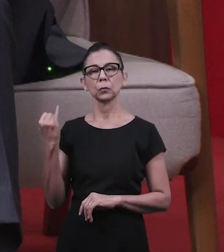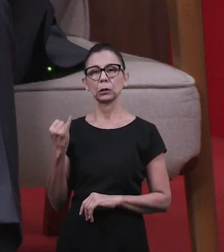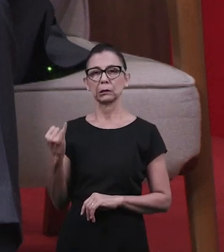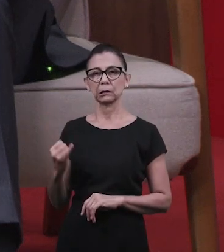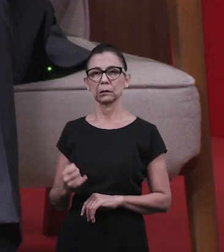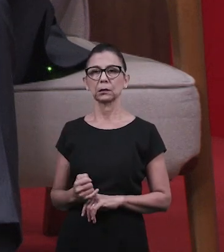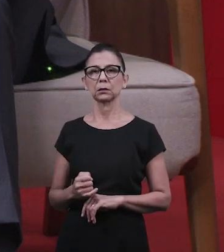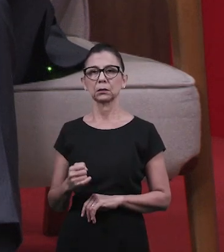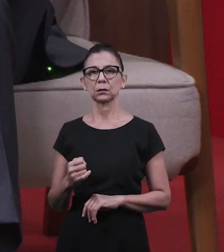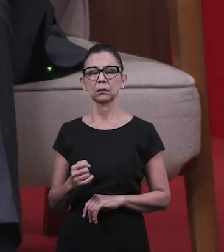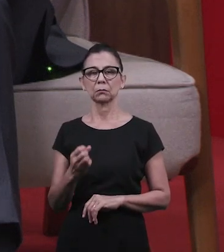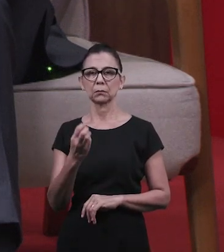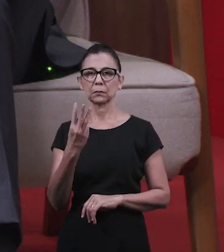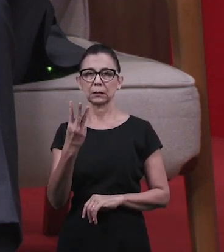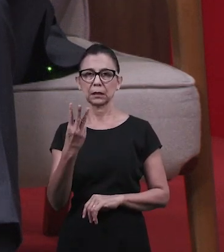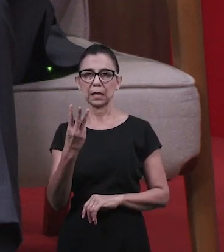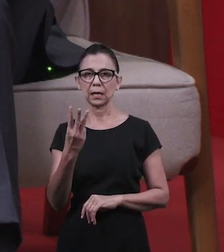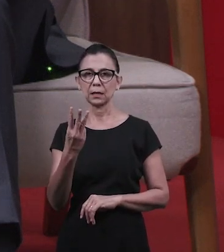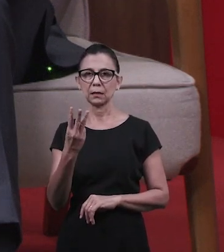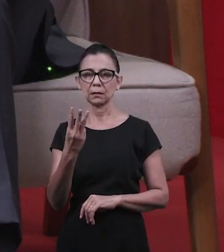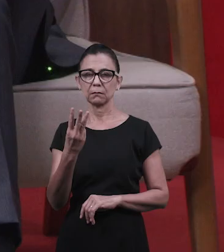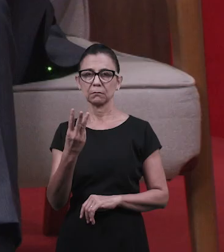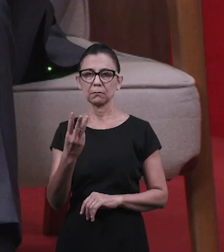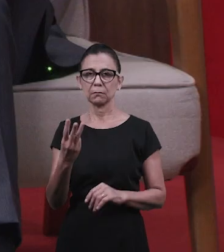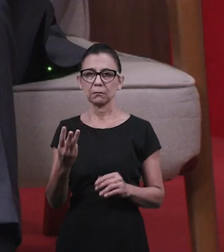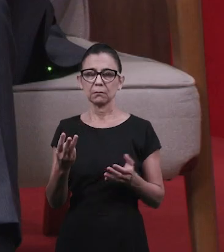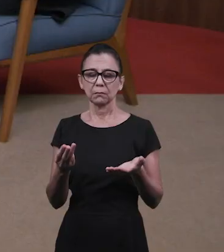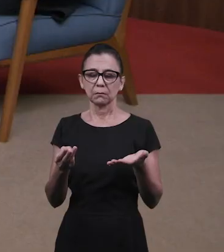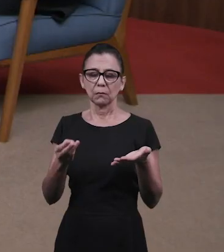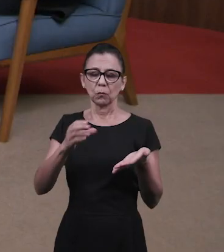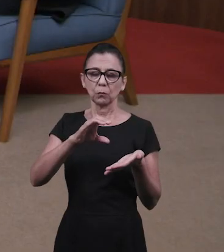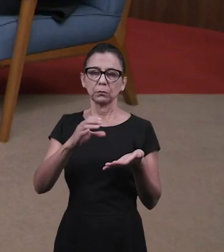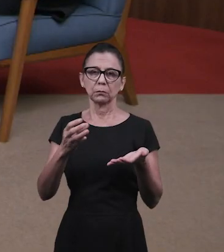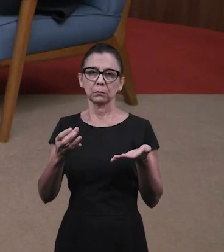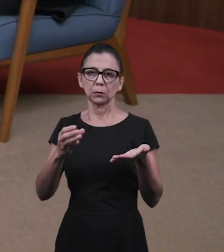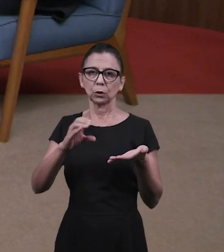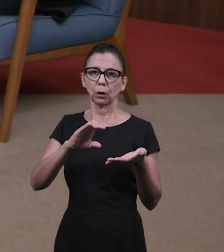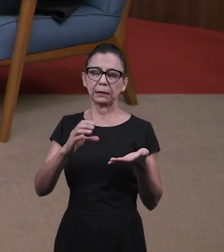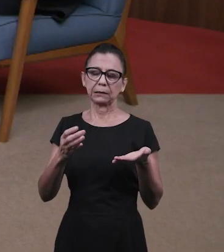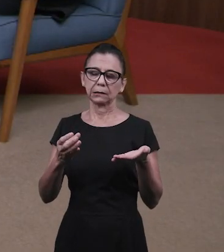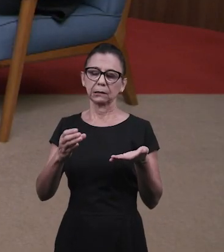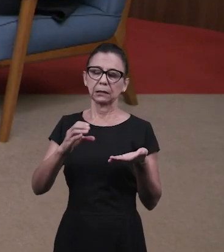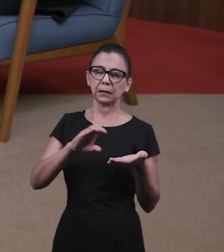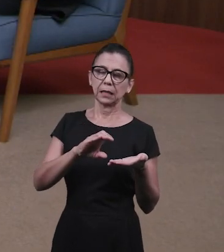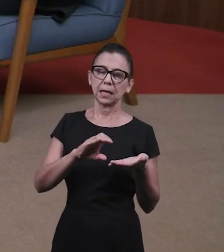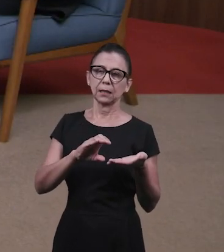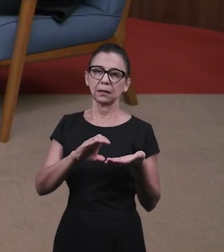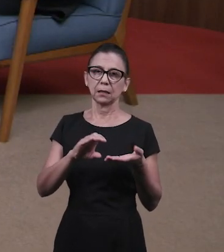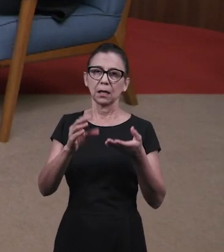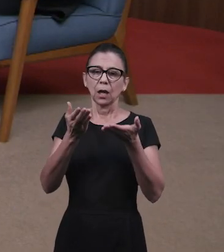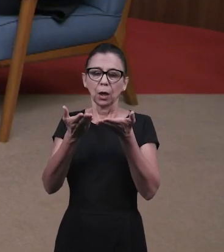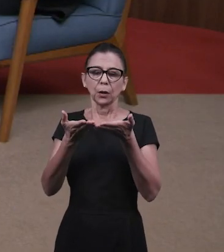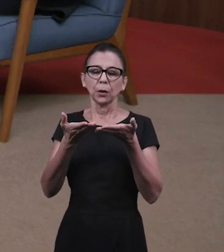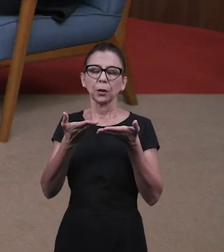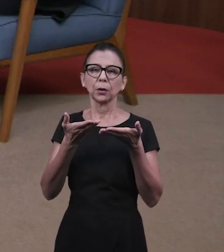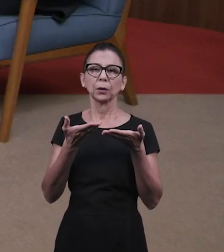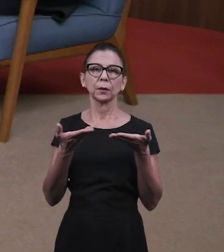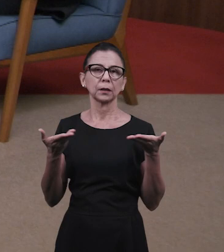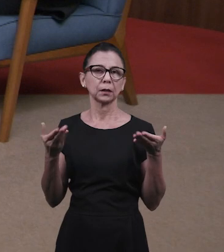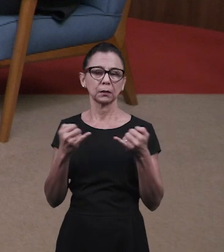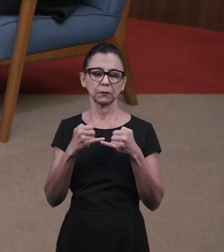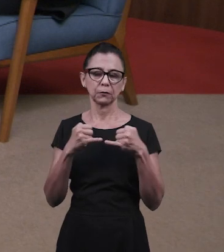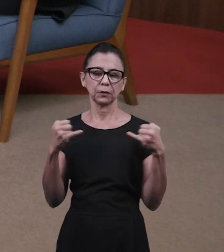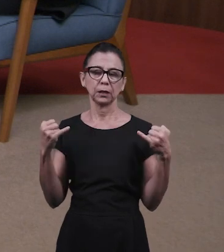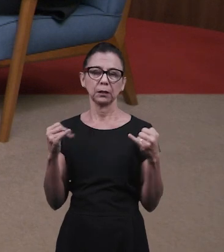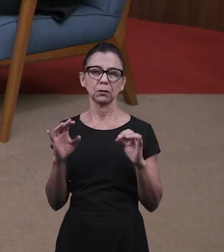seulement. Le Père, l'opération du Père, du Fils et du Saint-Esprit. Au-delà de là,